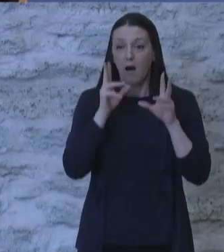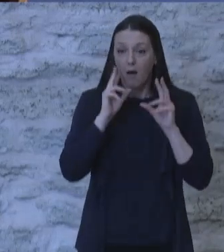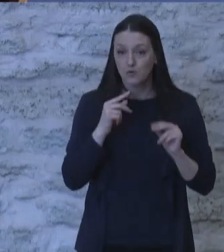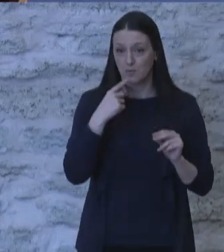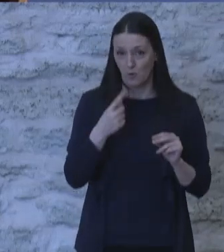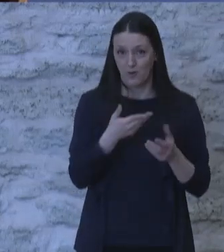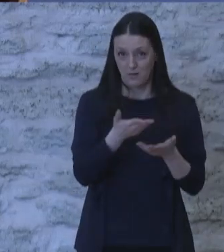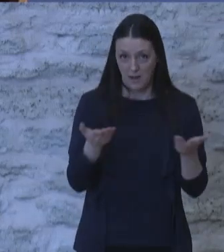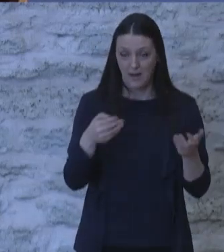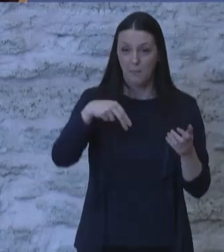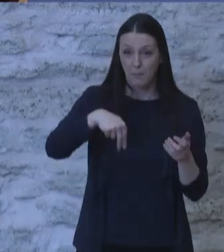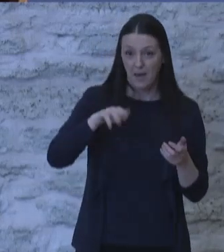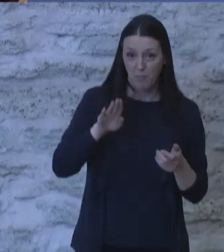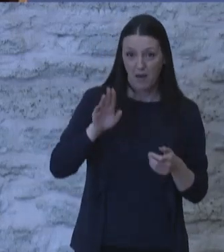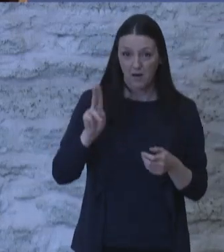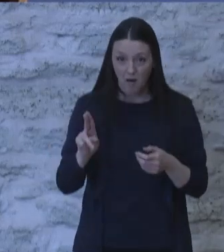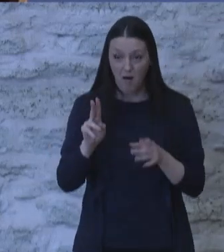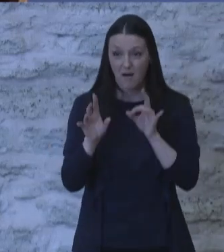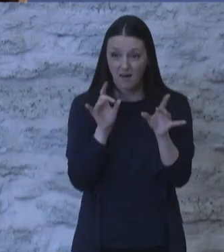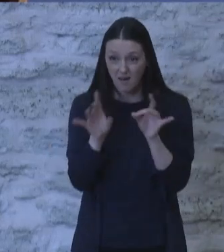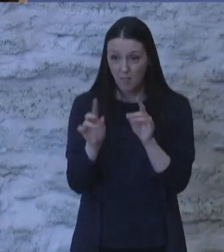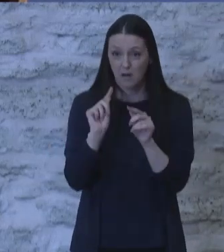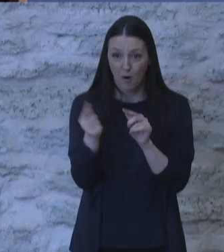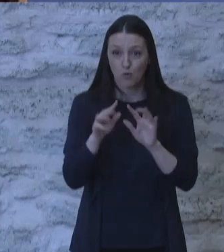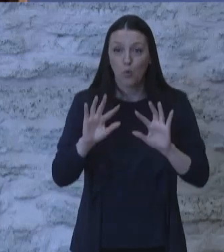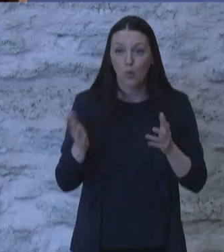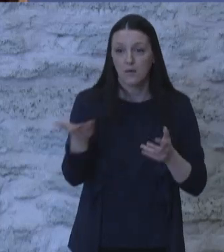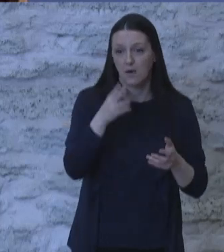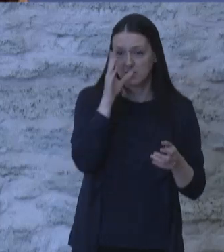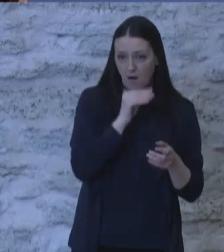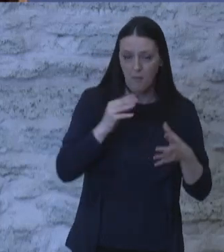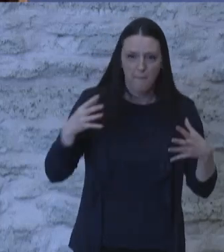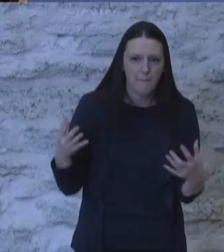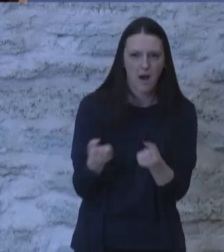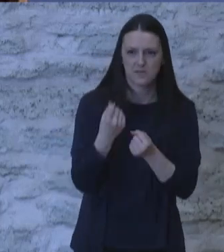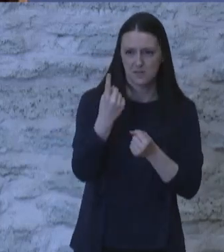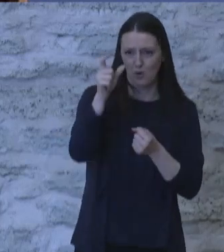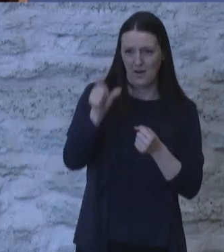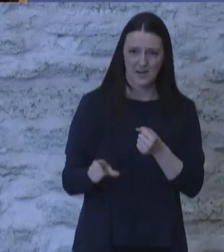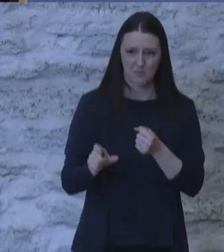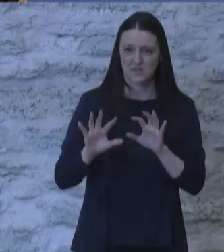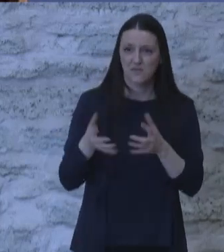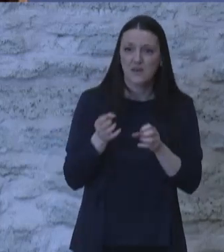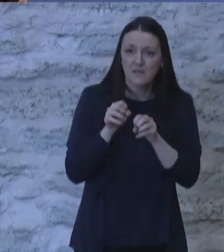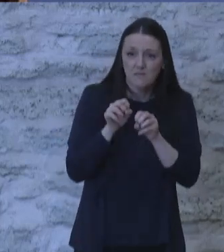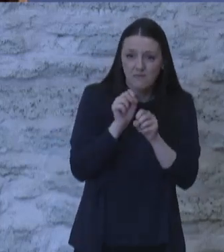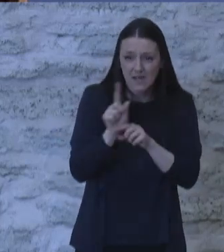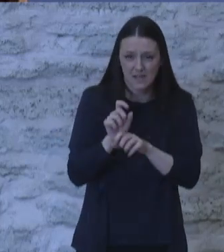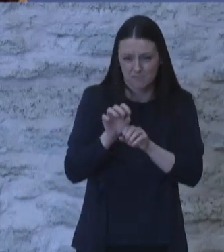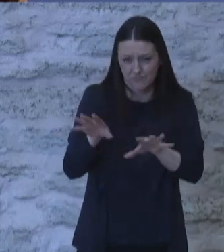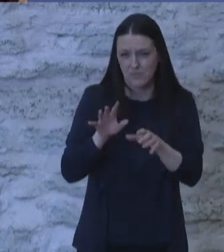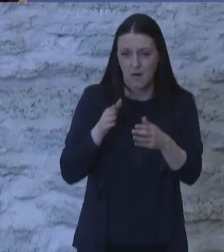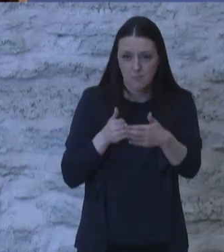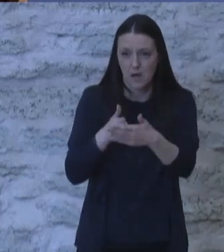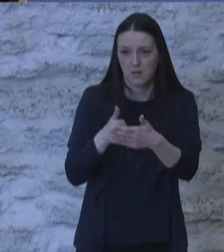seal ka seal PBKs suudame pääst tõhe inimese elu või suudame ära hoida seda viiruse levikult, siis see on õigesse kohta läinud.